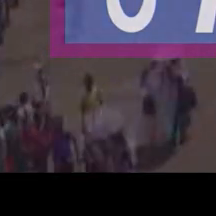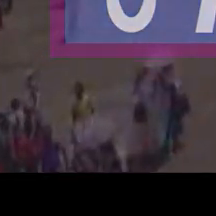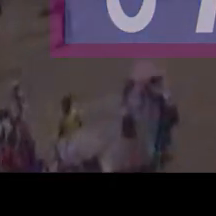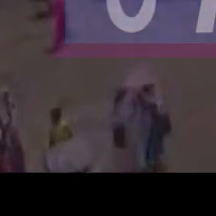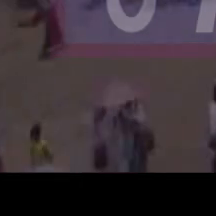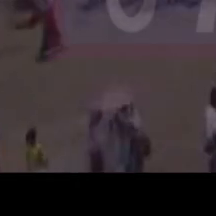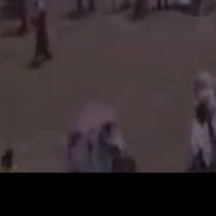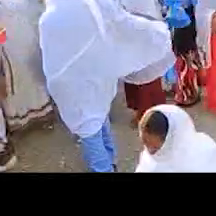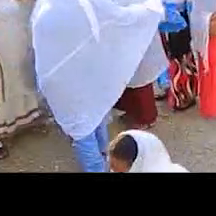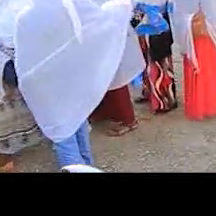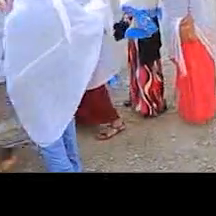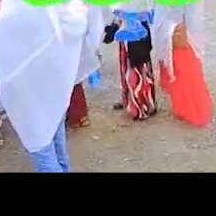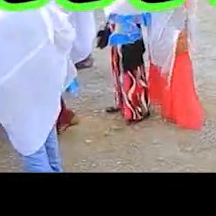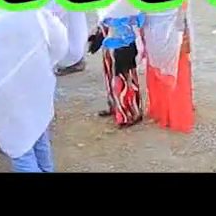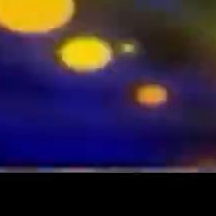0911898990 ብለው ይደውሉ።